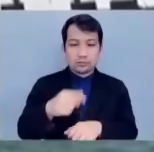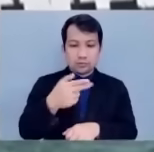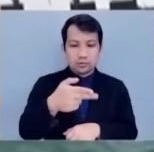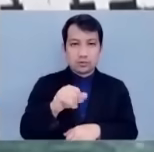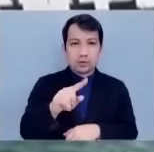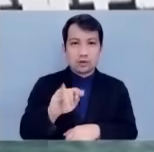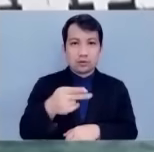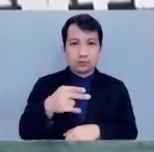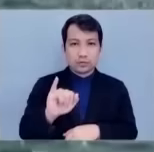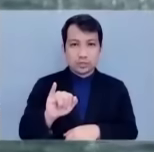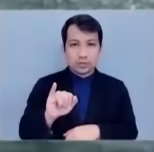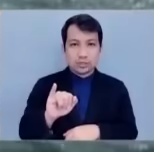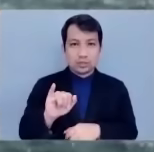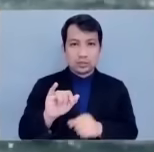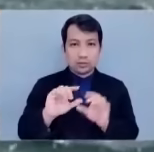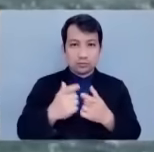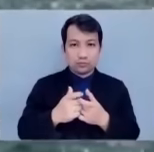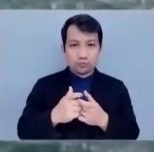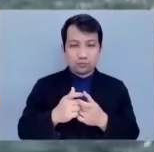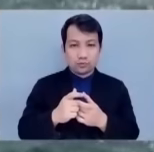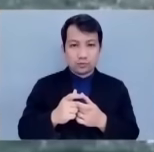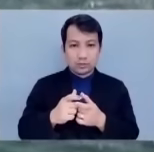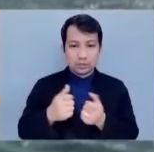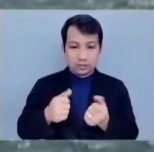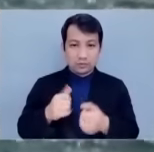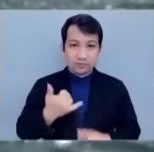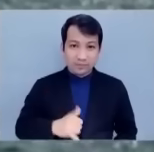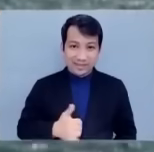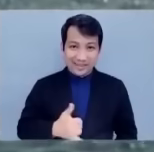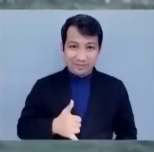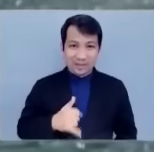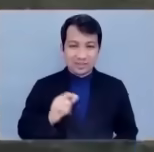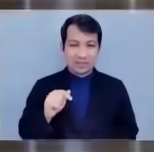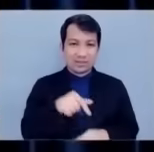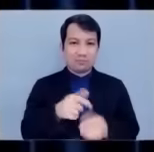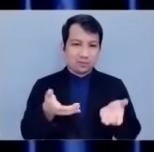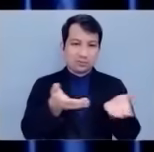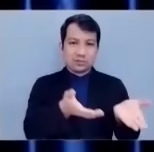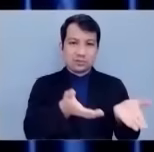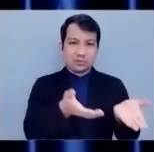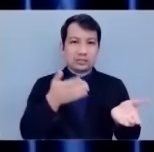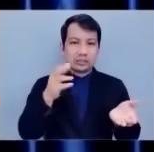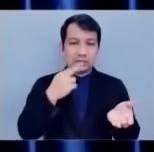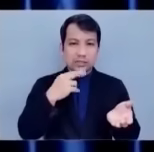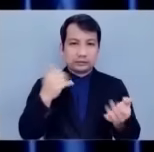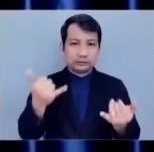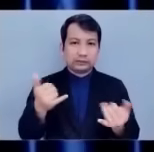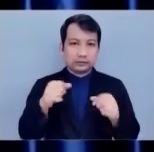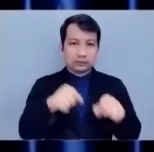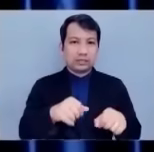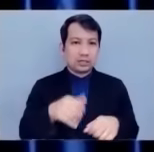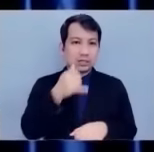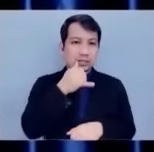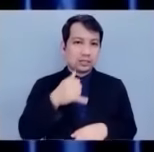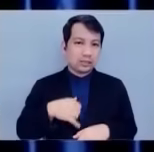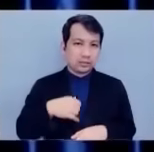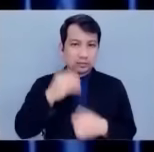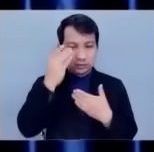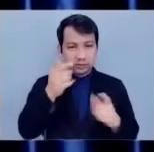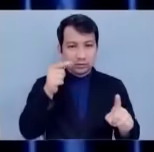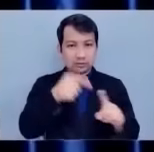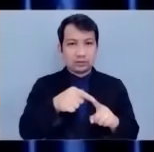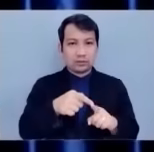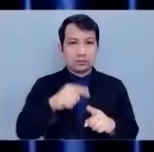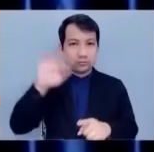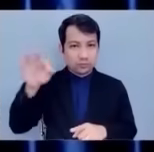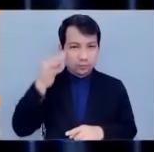kilalang kaalyado ng mga Hamas, patuloy ang mga pag-atake sa mga barkong dumaraan sa Red Sea. Kahapon lang, tinarget nila ang French container ship